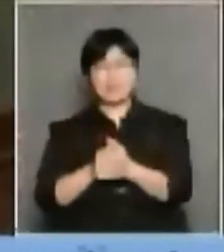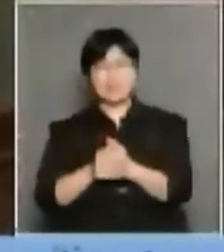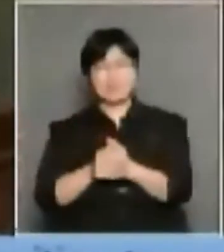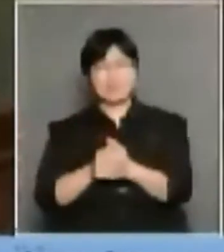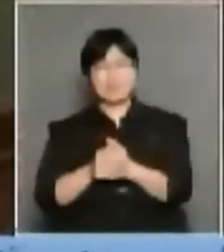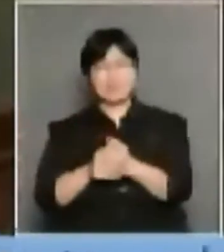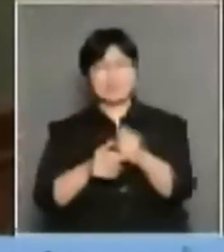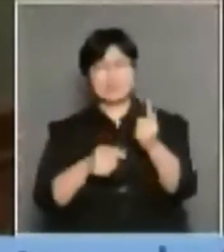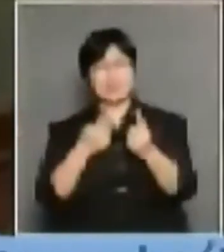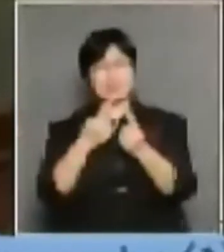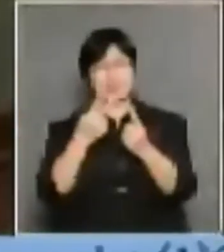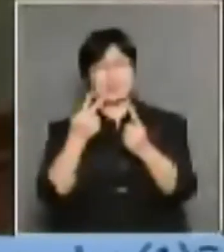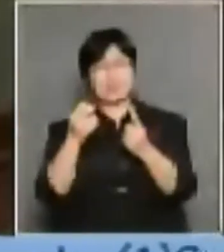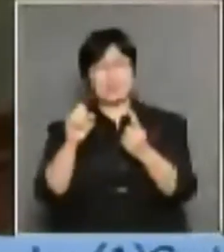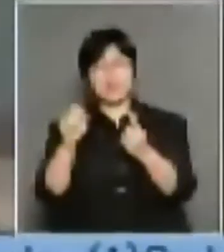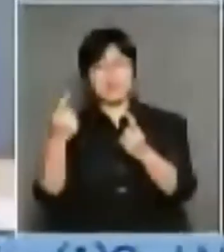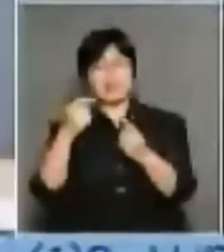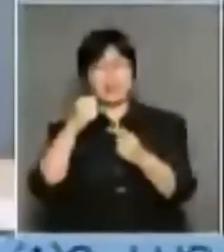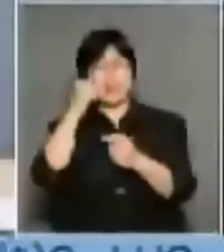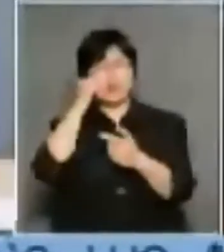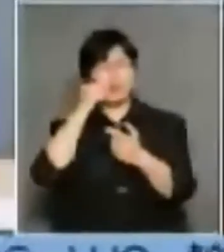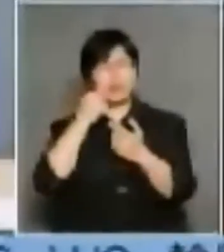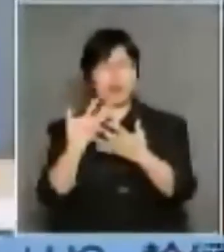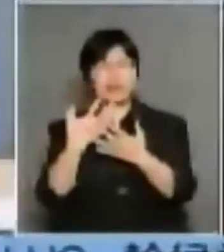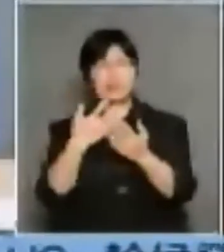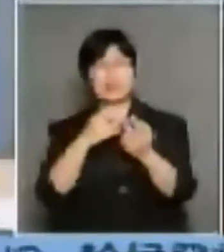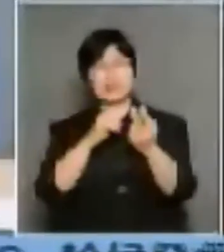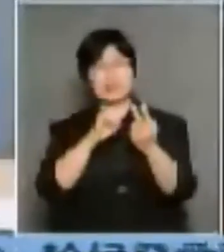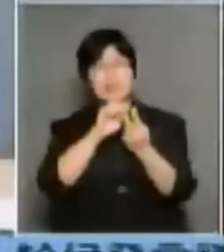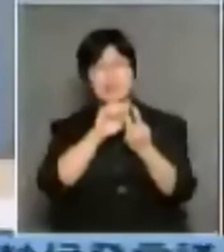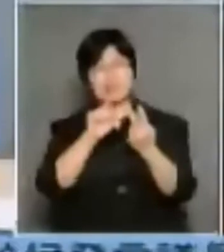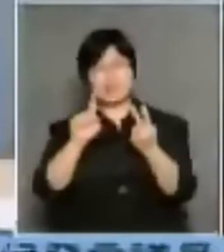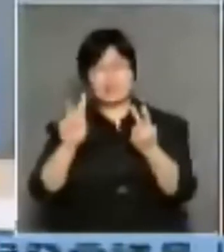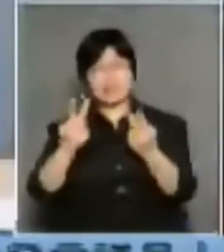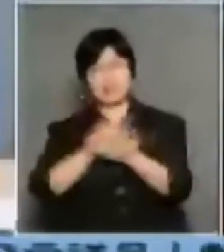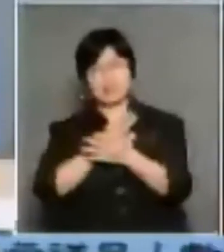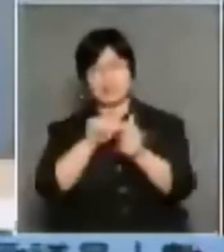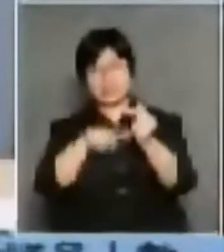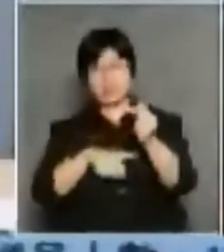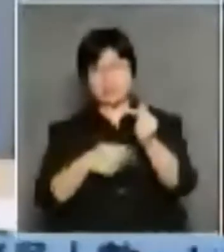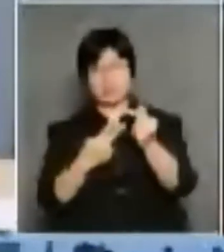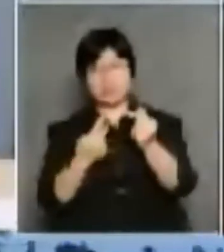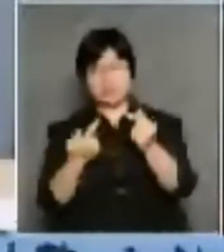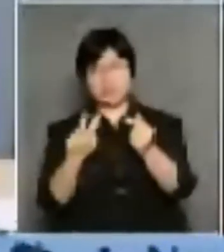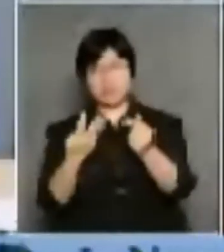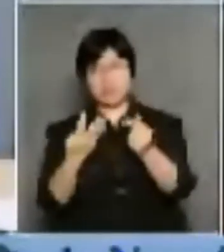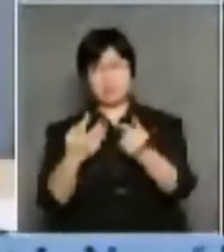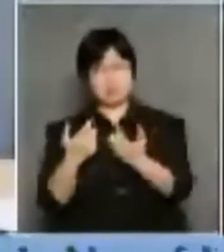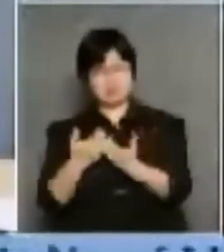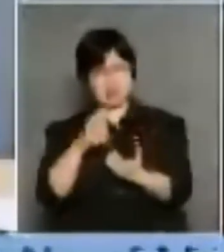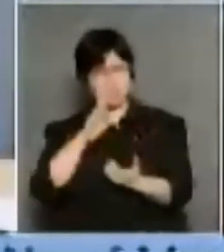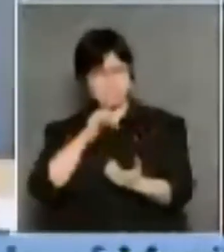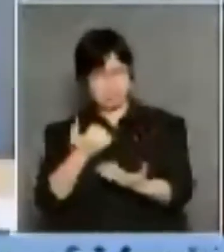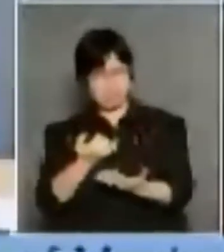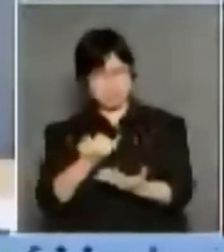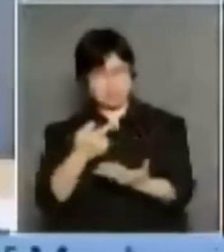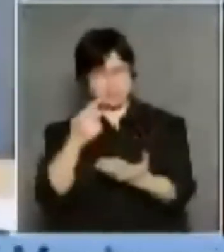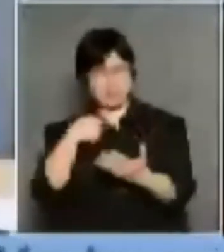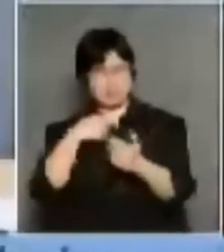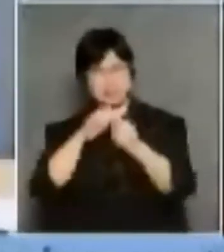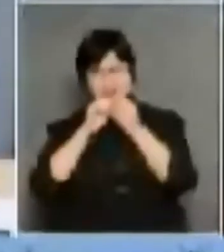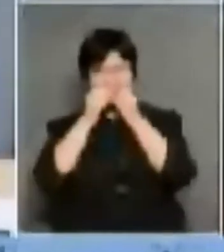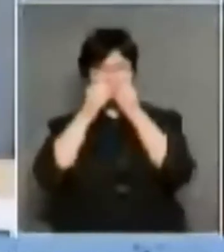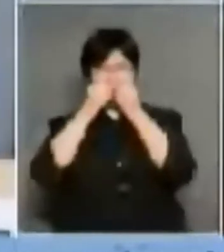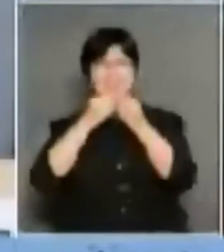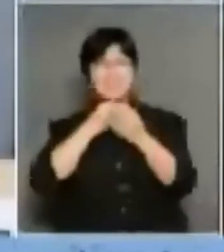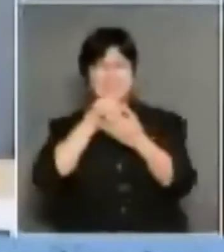的2011，哎呀老花，2012年10月24號這份嘢算不算數的？使不使好像我這樣吃了